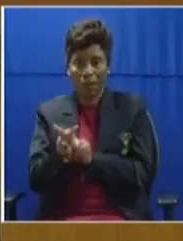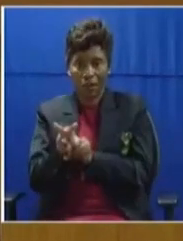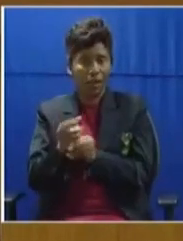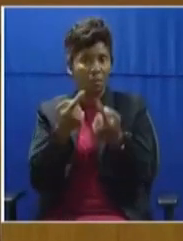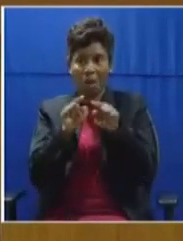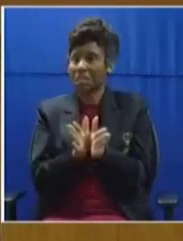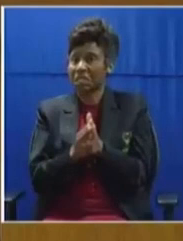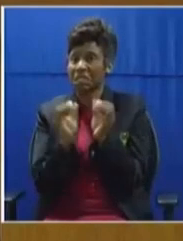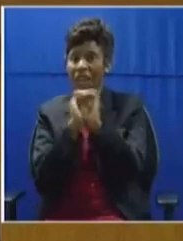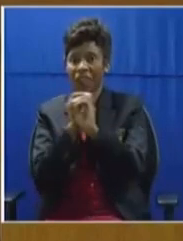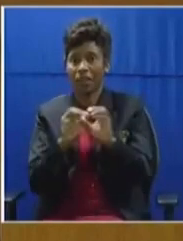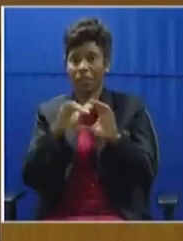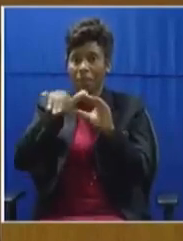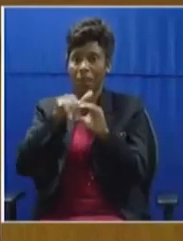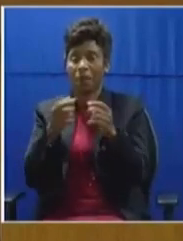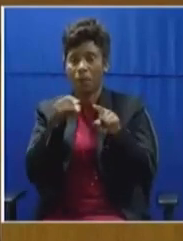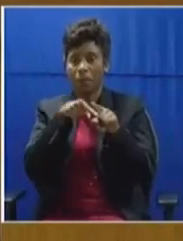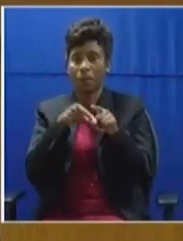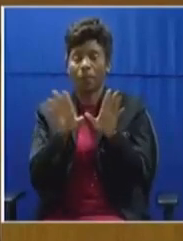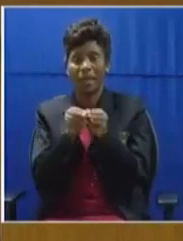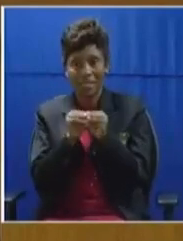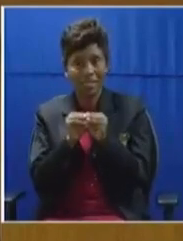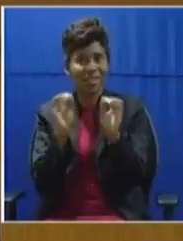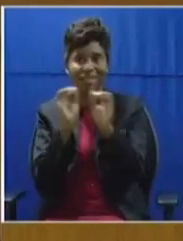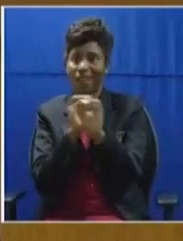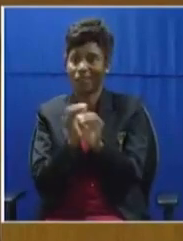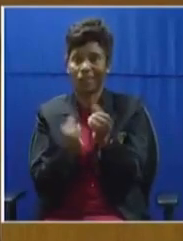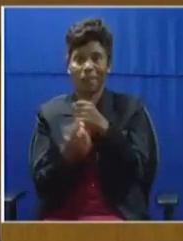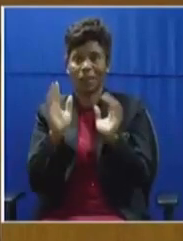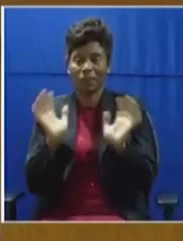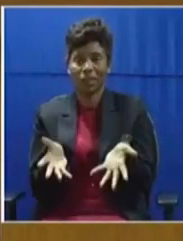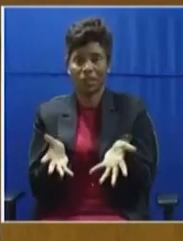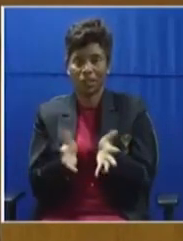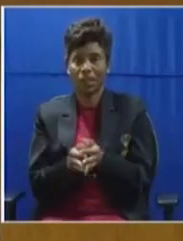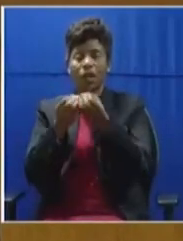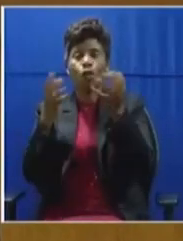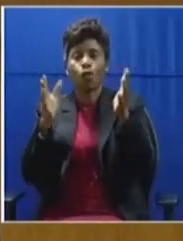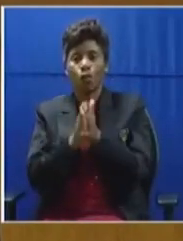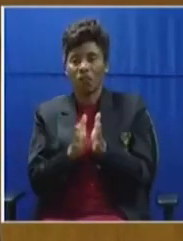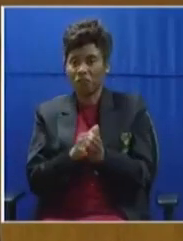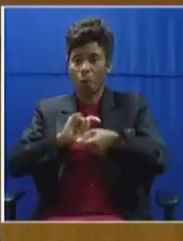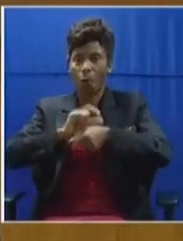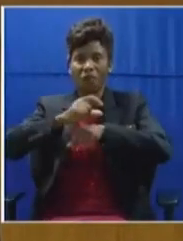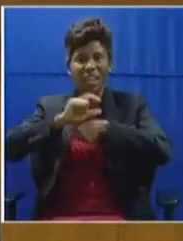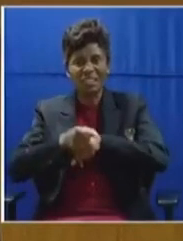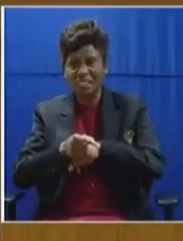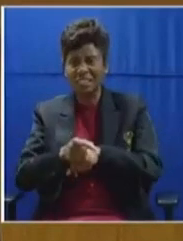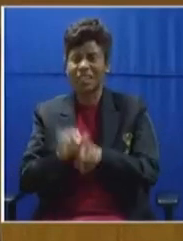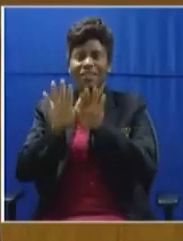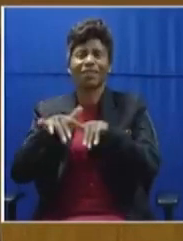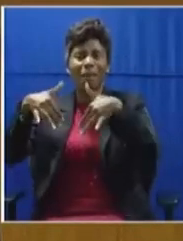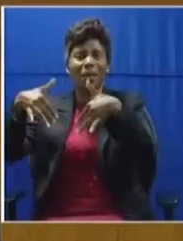sonder kragte, konferensies met meer wensies en seminare vir al die jare. Die mense